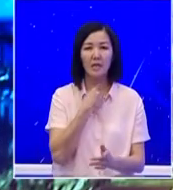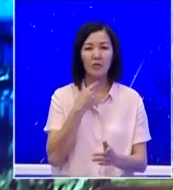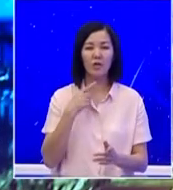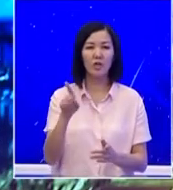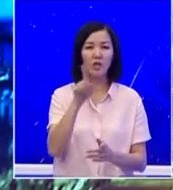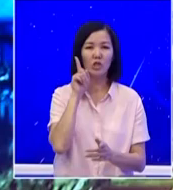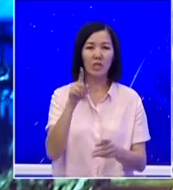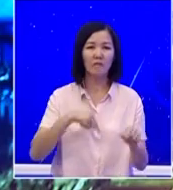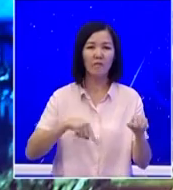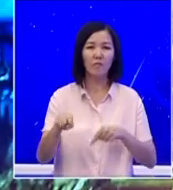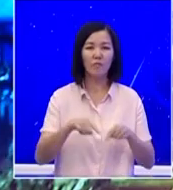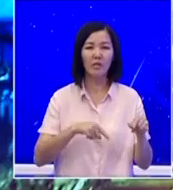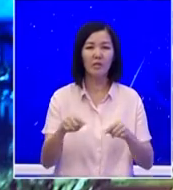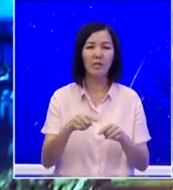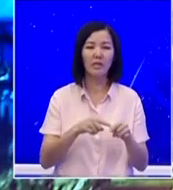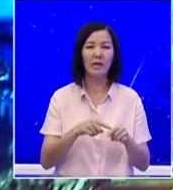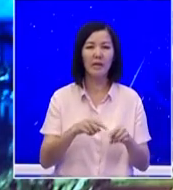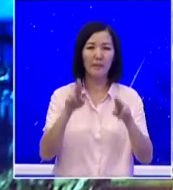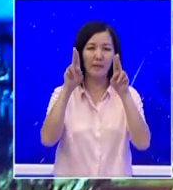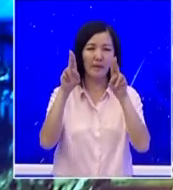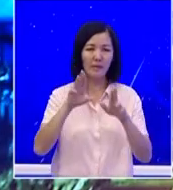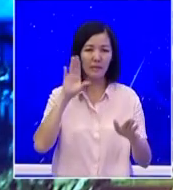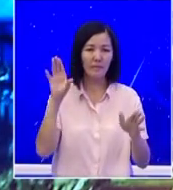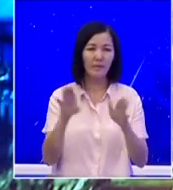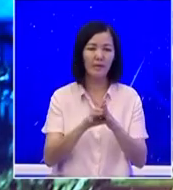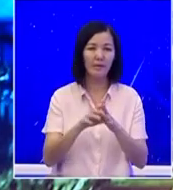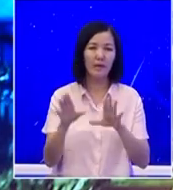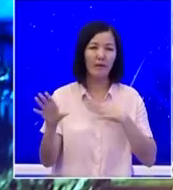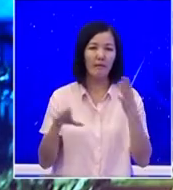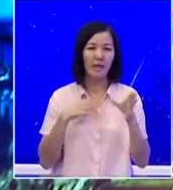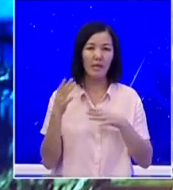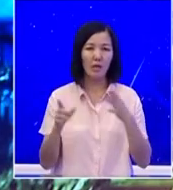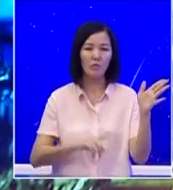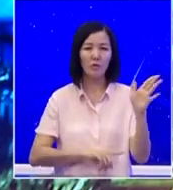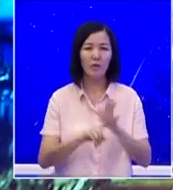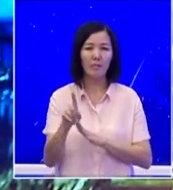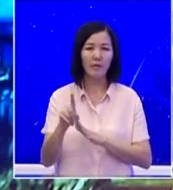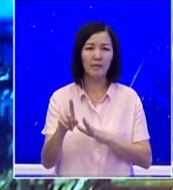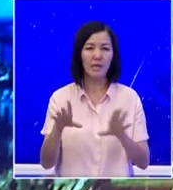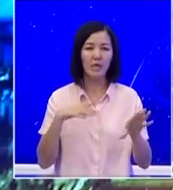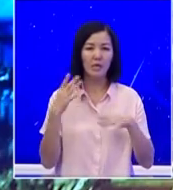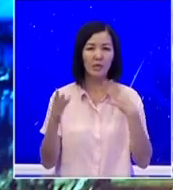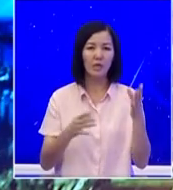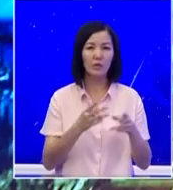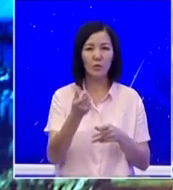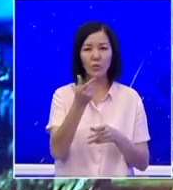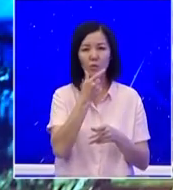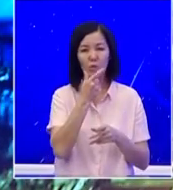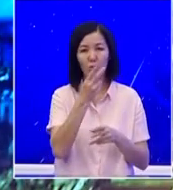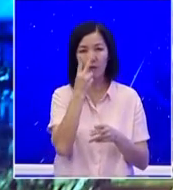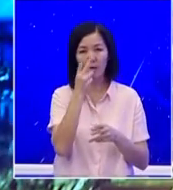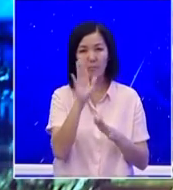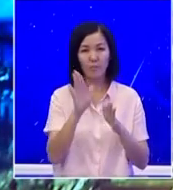Талдықорғандағы жас футболшылар карантин ережесін қатаң сақтап дайындалуға көшкен. Аяқдопшылардың жаттығы көрермен түсетеді.